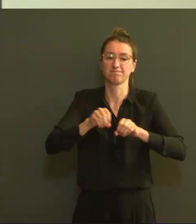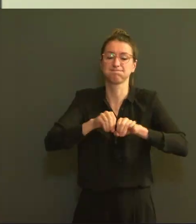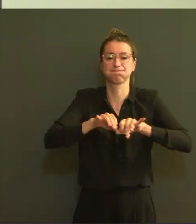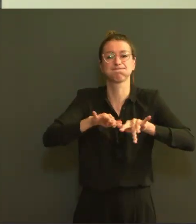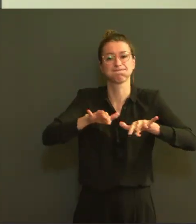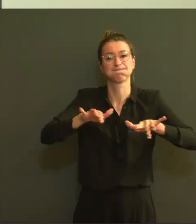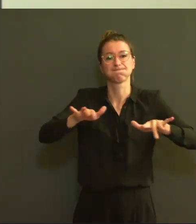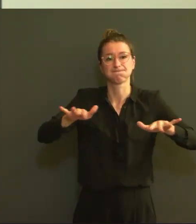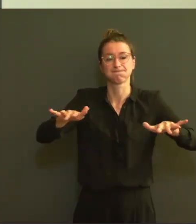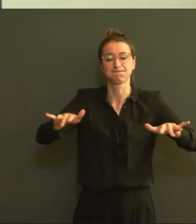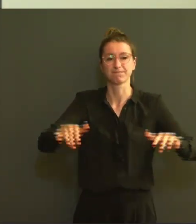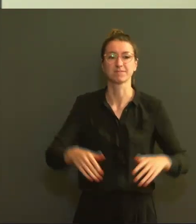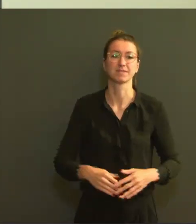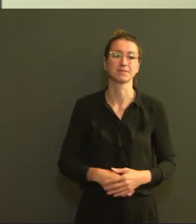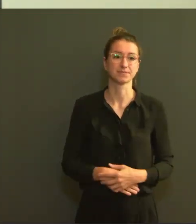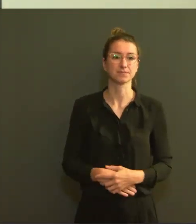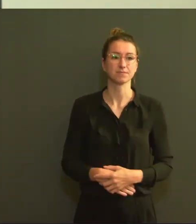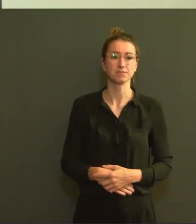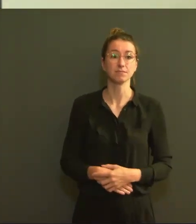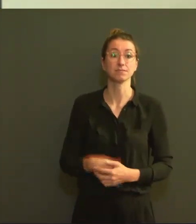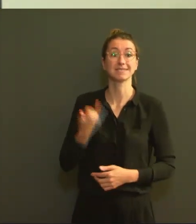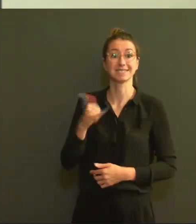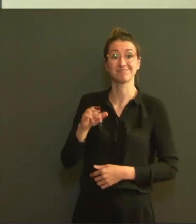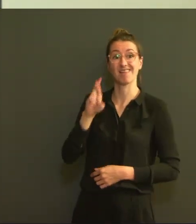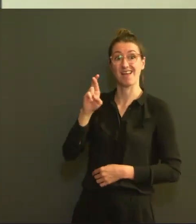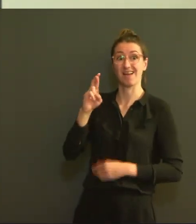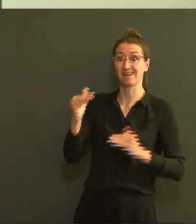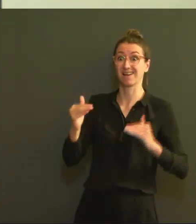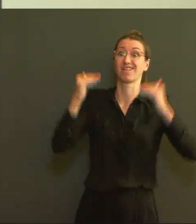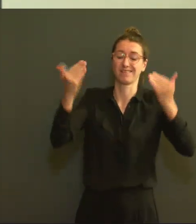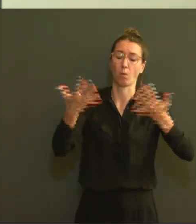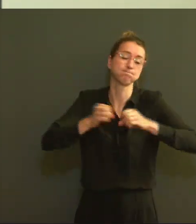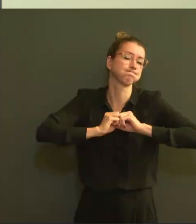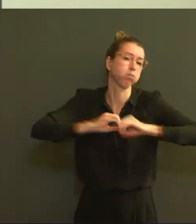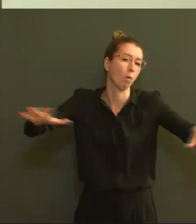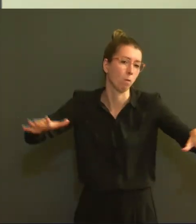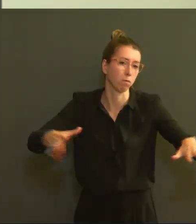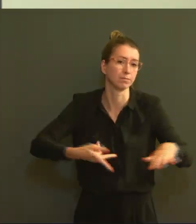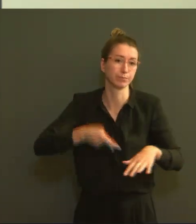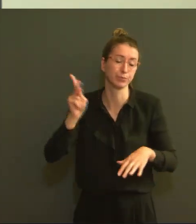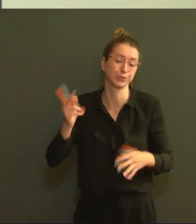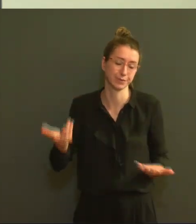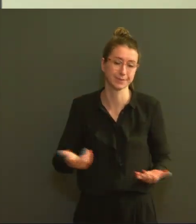d'autant plus que le R est élevé, parce que chaque personne contaminera plus de personnes.